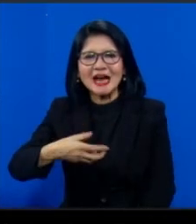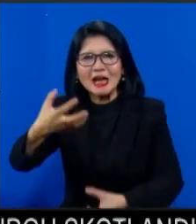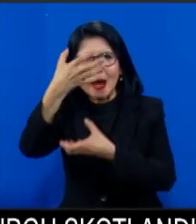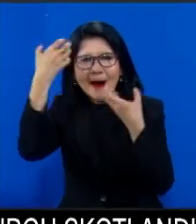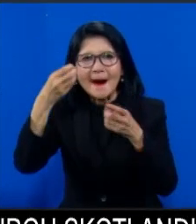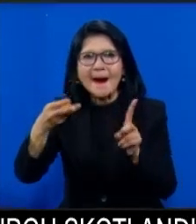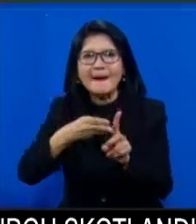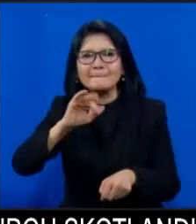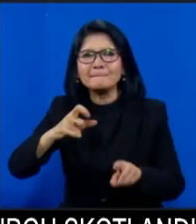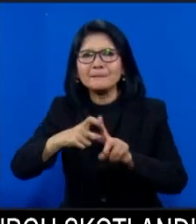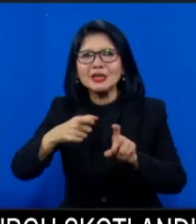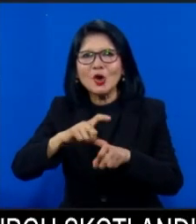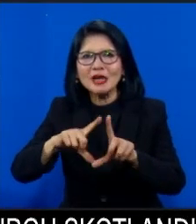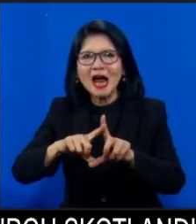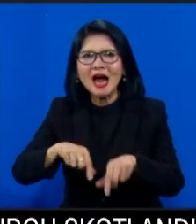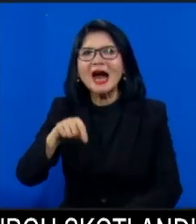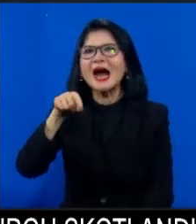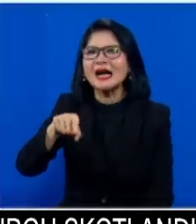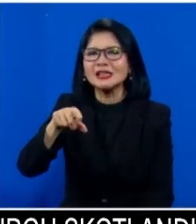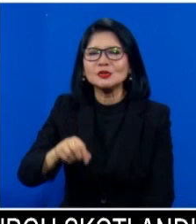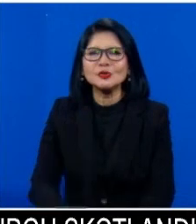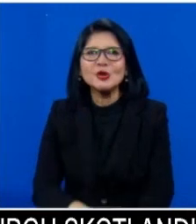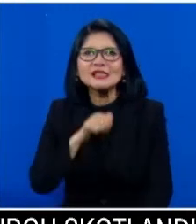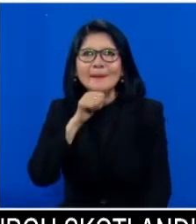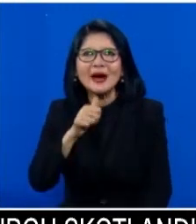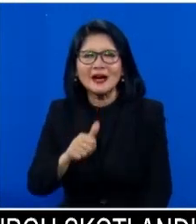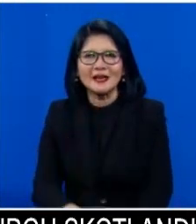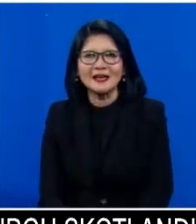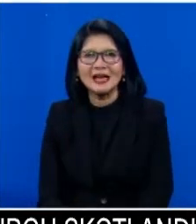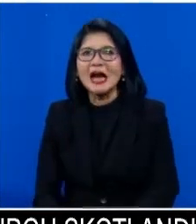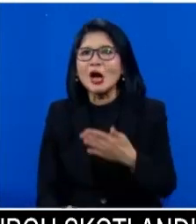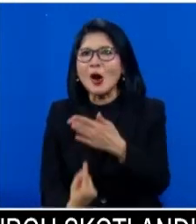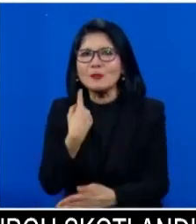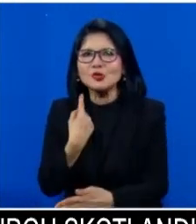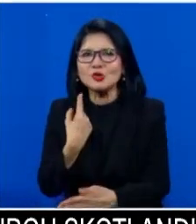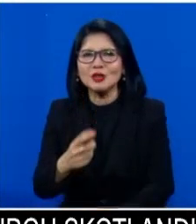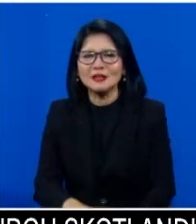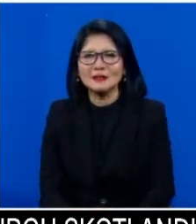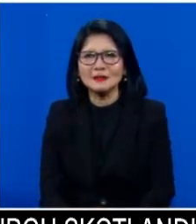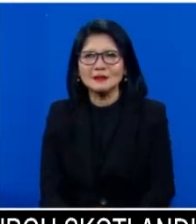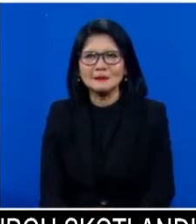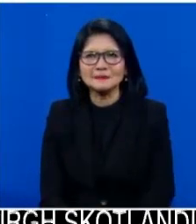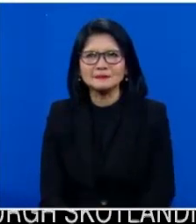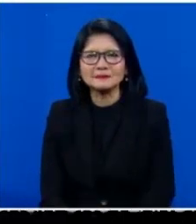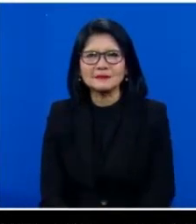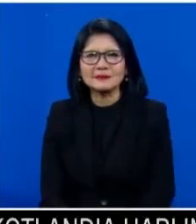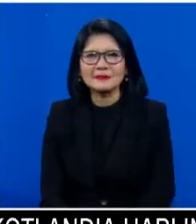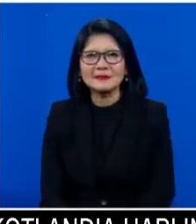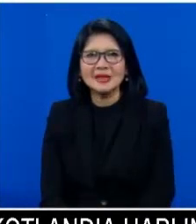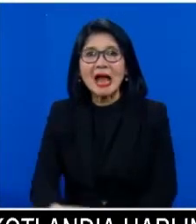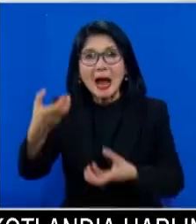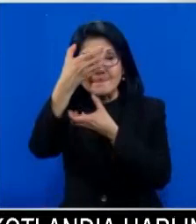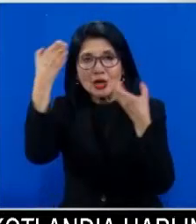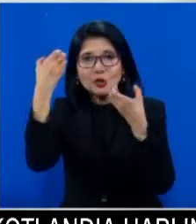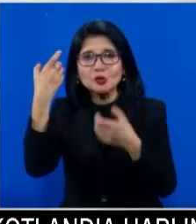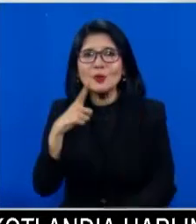penyanyi Islandia Björk di album Utopia ini muncul di situs gelap Bridge Forum. Bjorka yang mempunyai akun